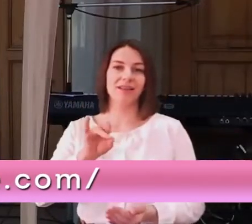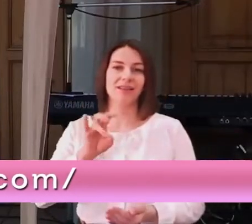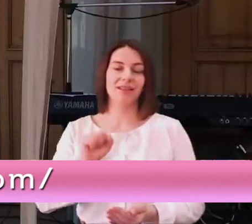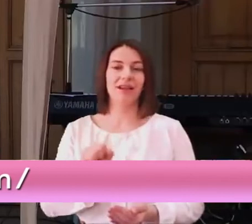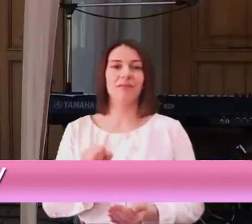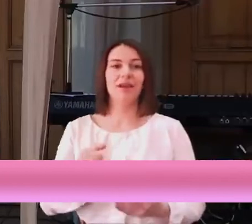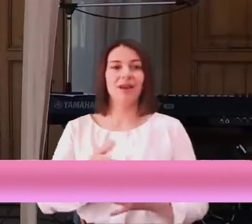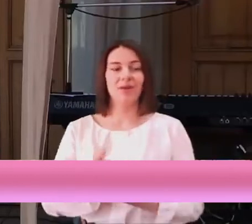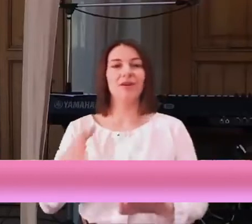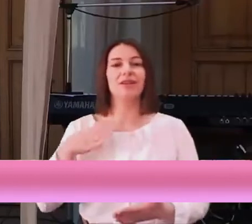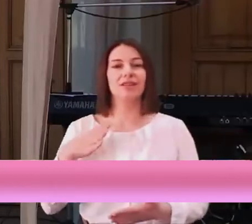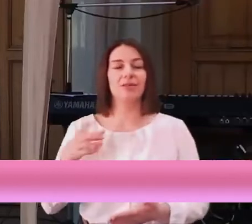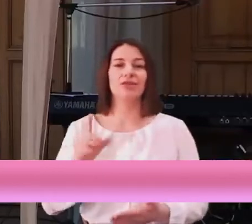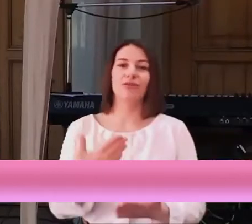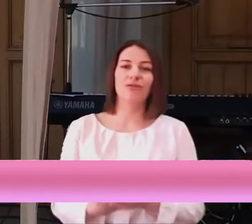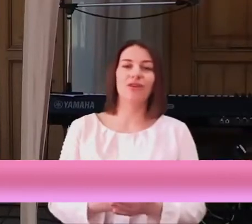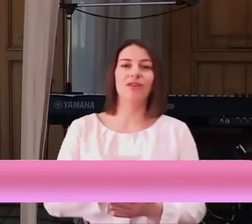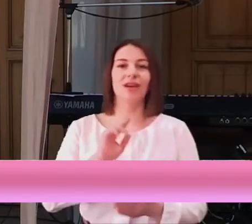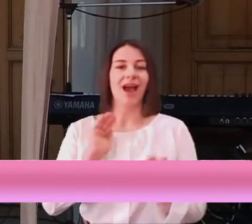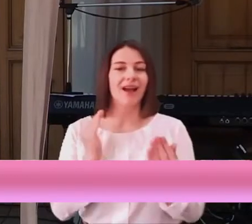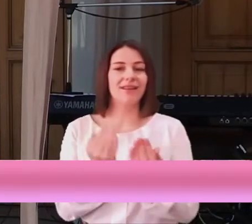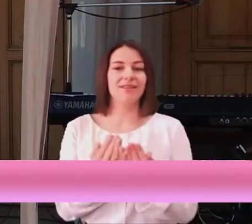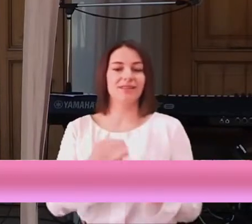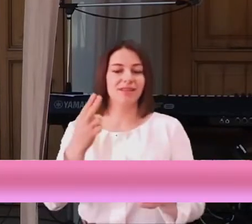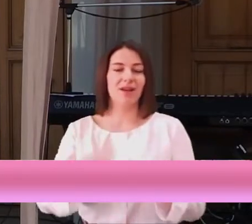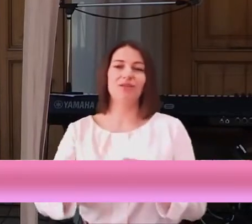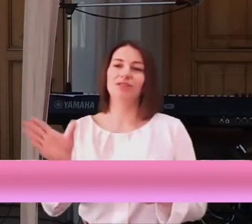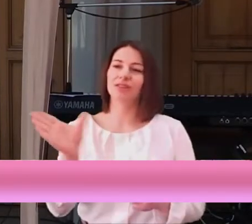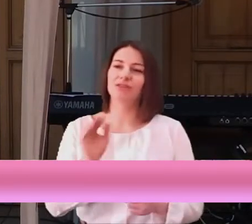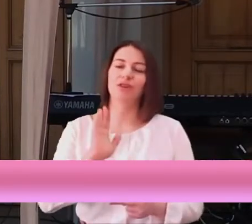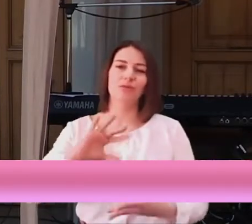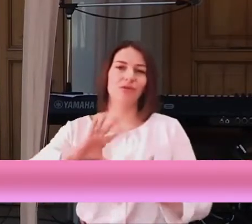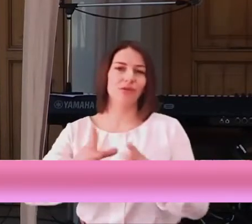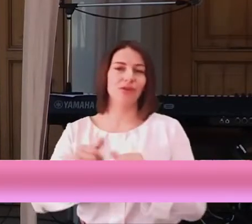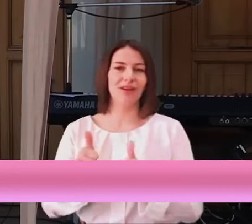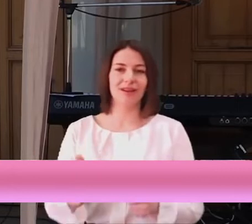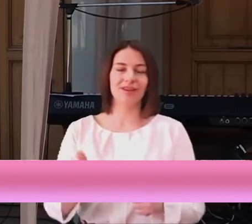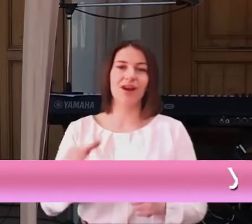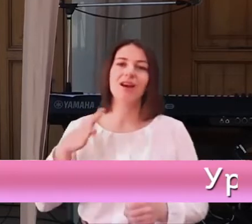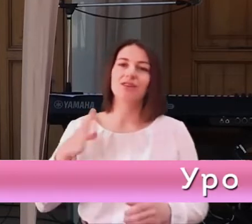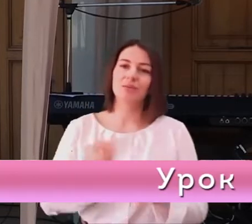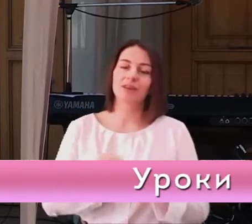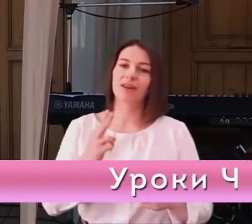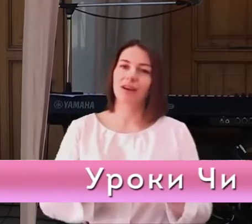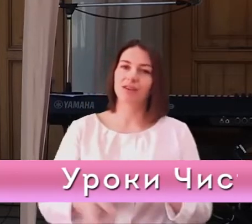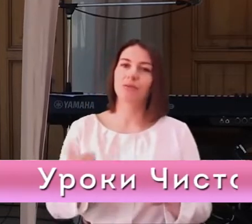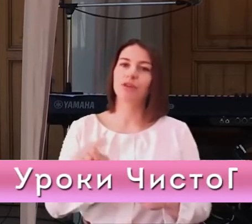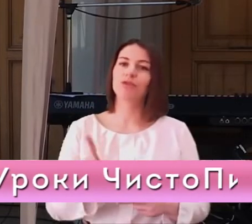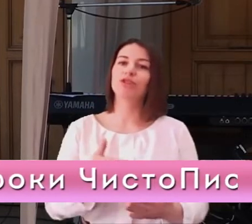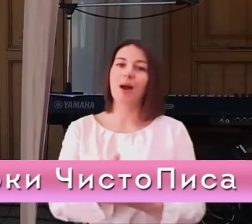тем, что карантин когда-то закончится и наконец-то будет все хорошо. А еще мы ждем этого окончания, потому что мы наконец-то